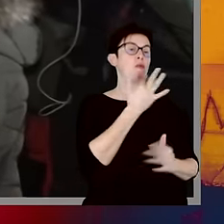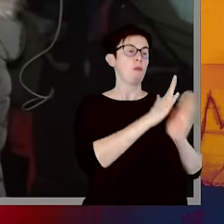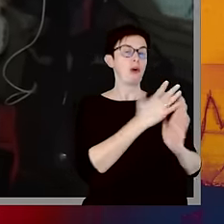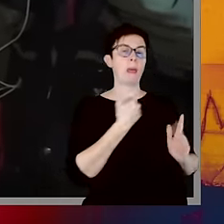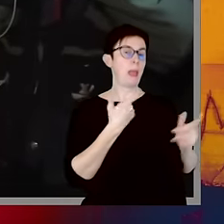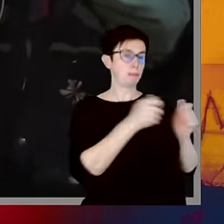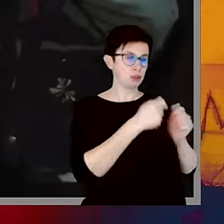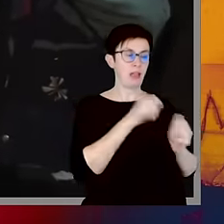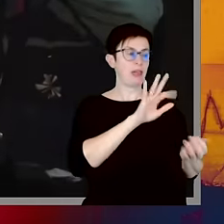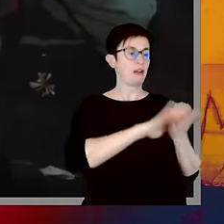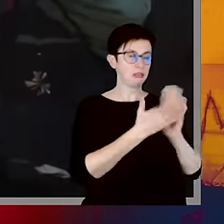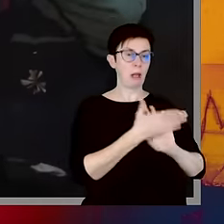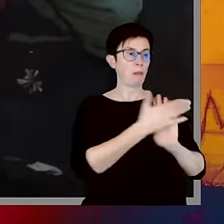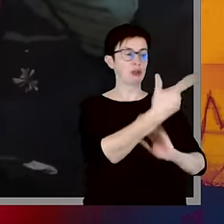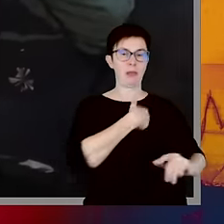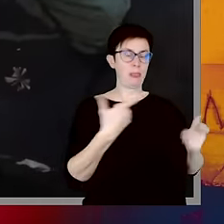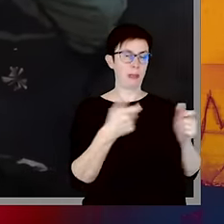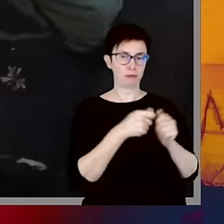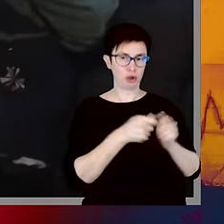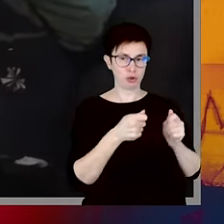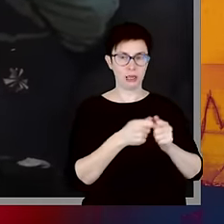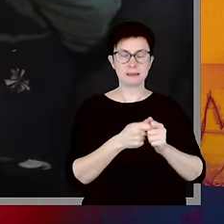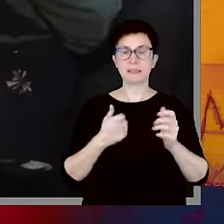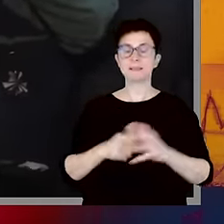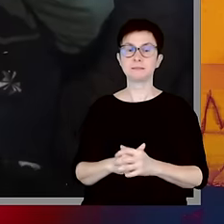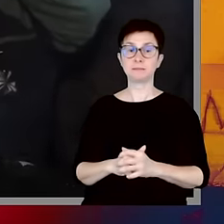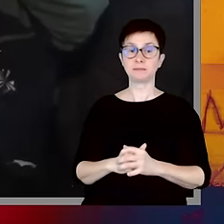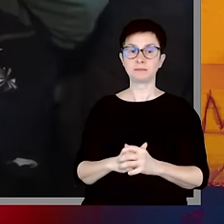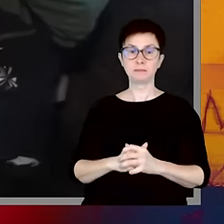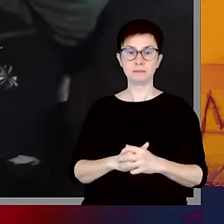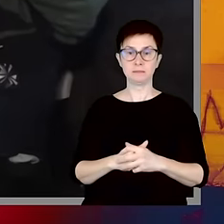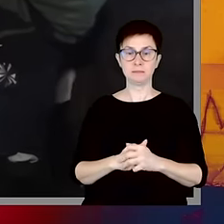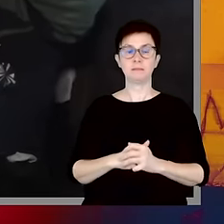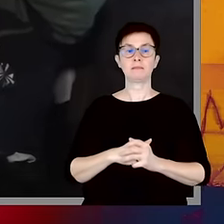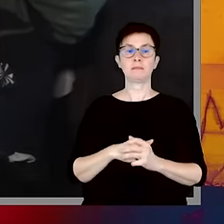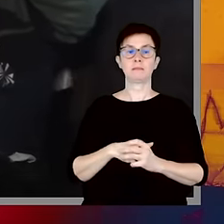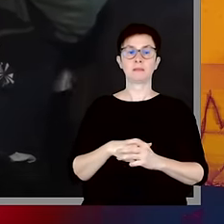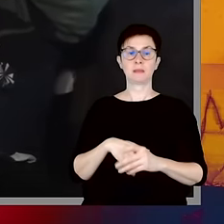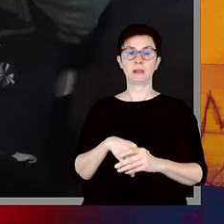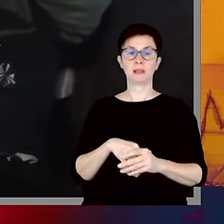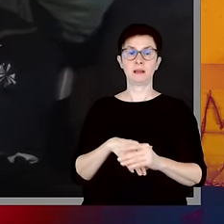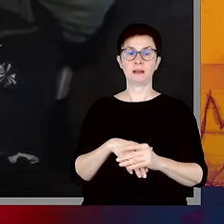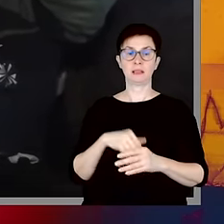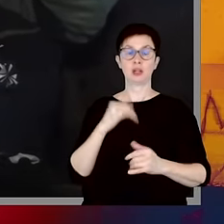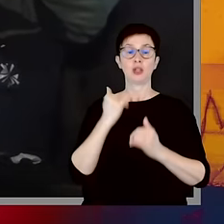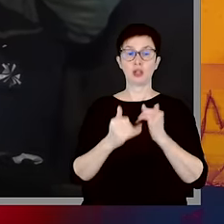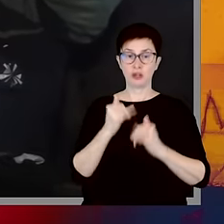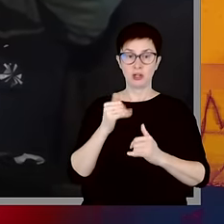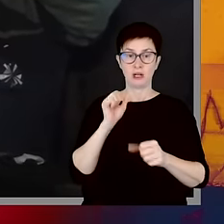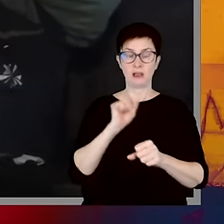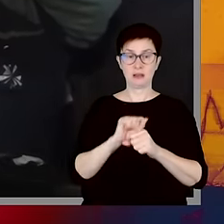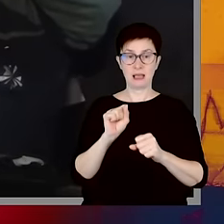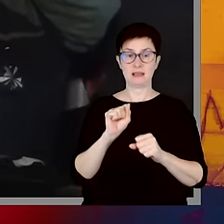pani frazę, a prosiłabym o rewanż w takim wypadku. Dobrze, proszę, tylko ja bym z kolei prosił o odpowiedź na moje pytanie. Jeżeli mamy do czynienia